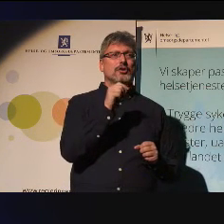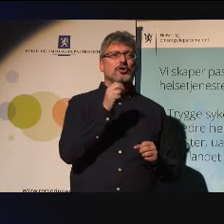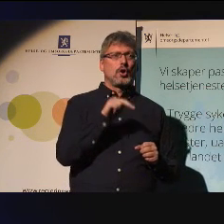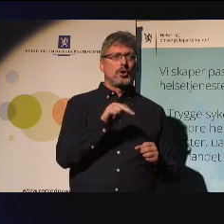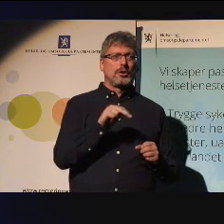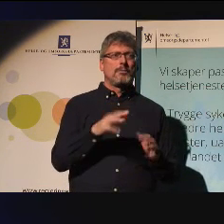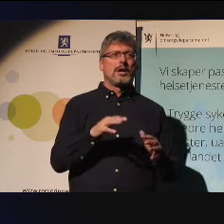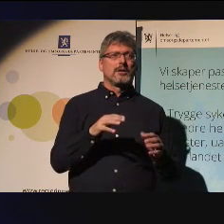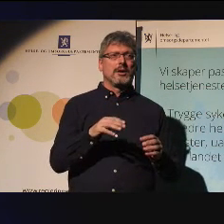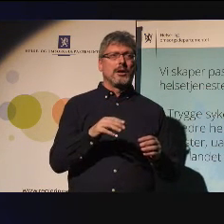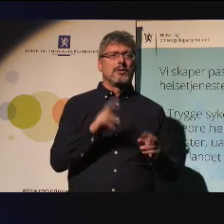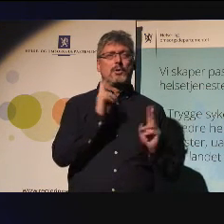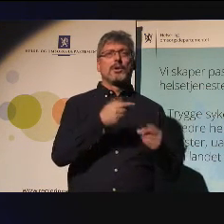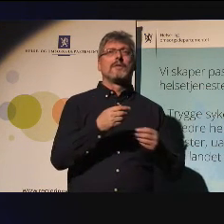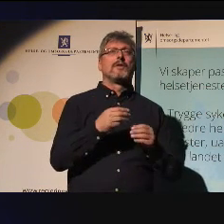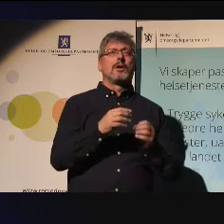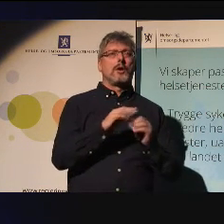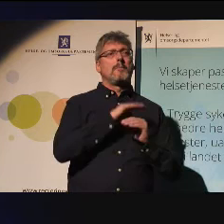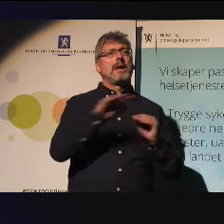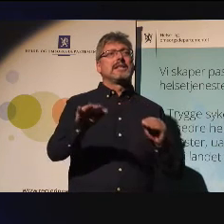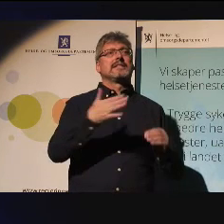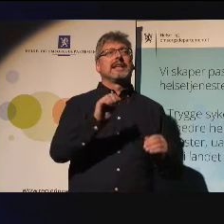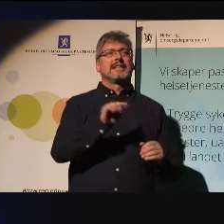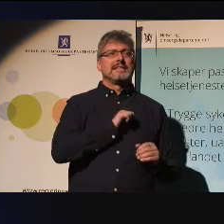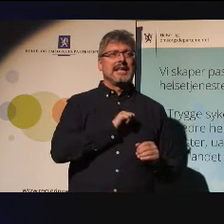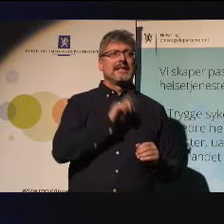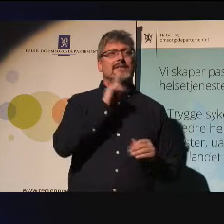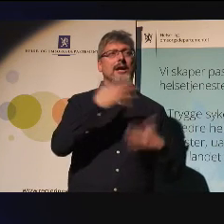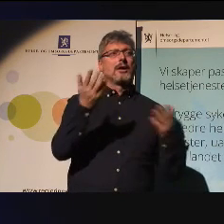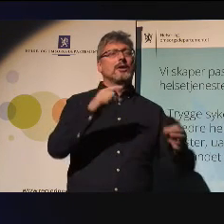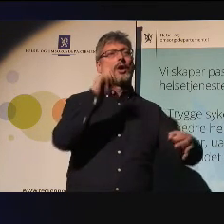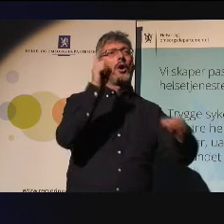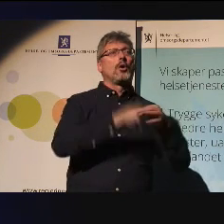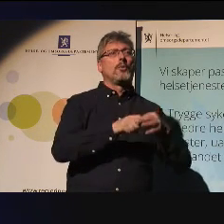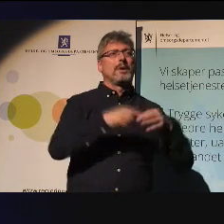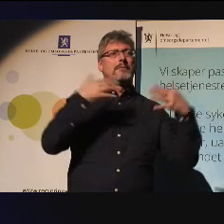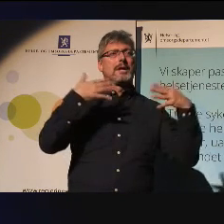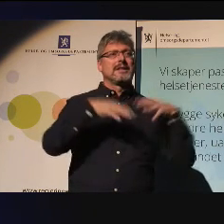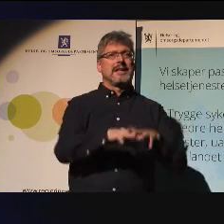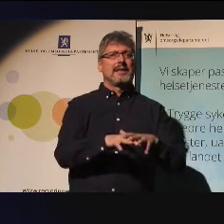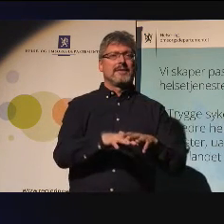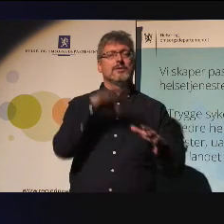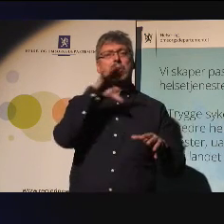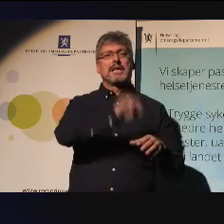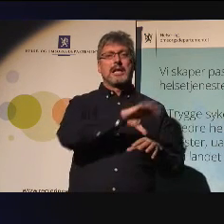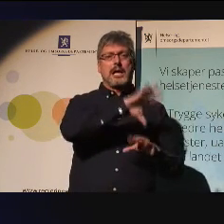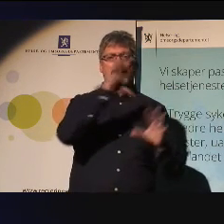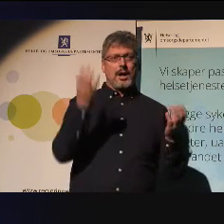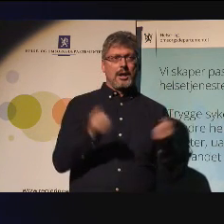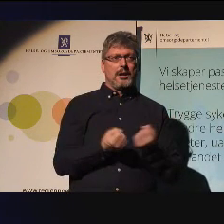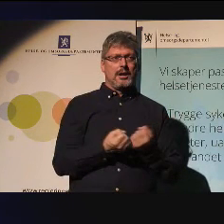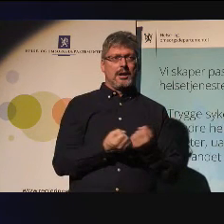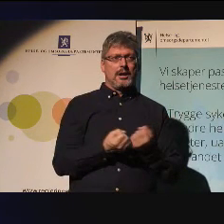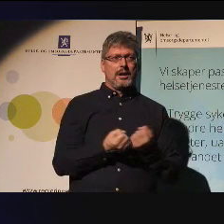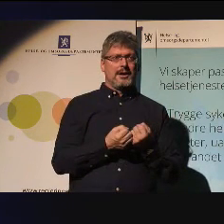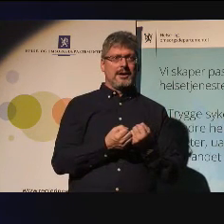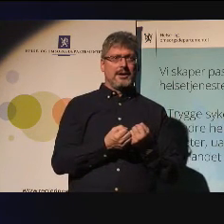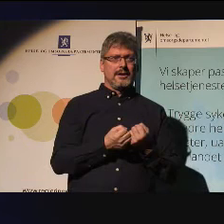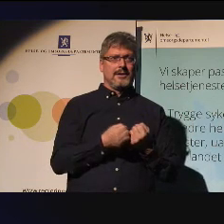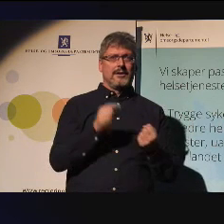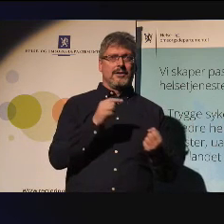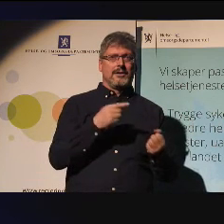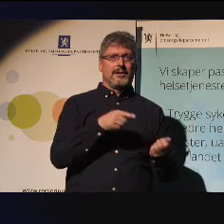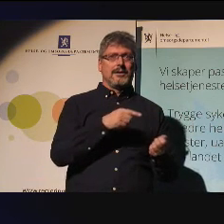sin hverdag. Her kan de koble seg på et nettverk som tilgjengelig for alle Parkinson-pasienter